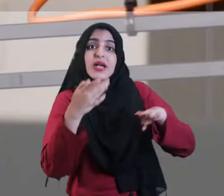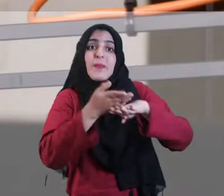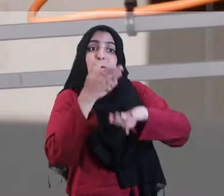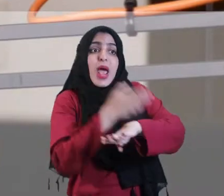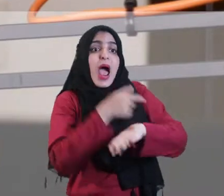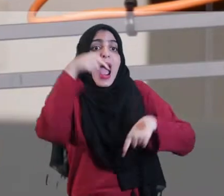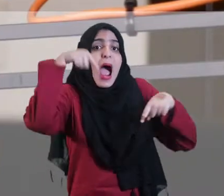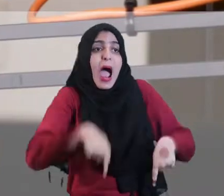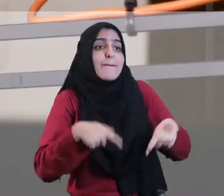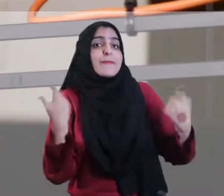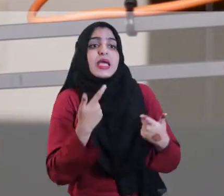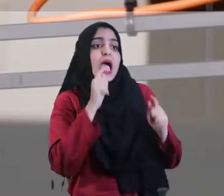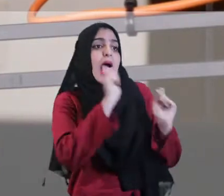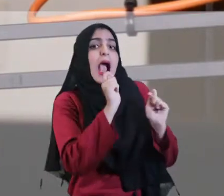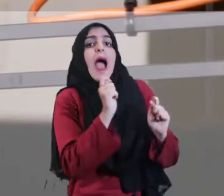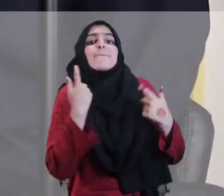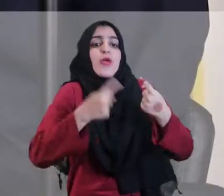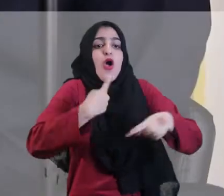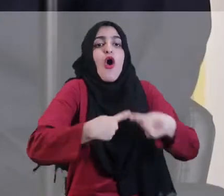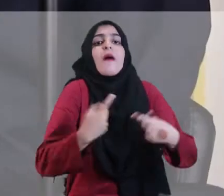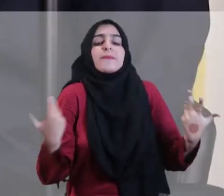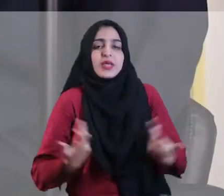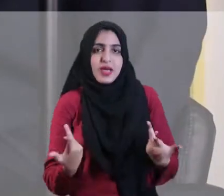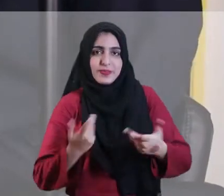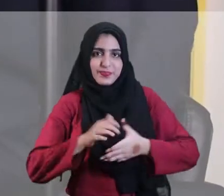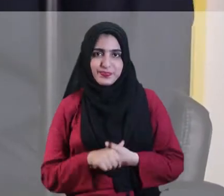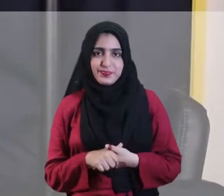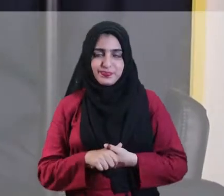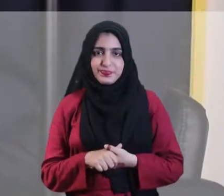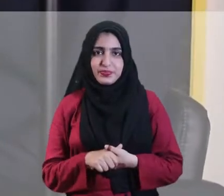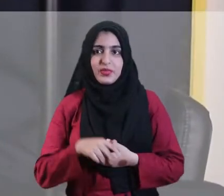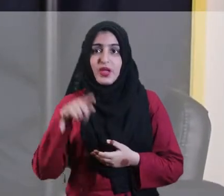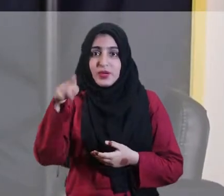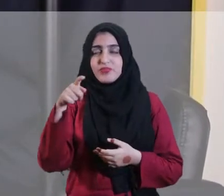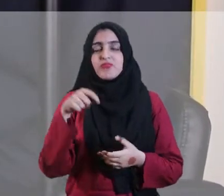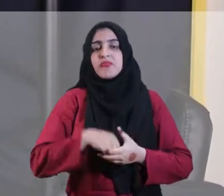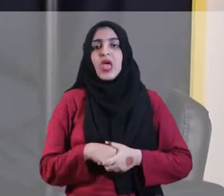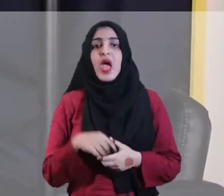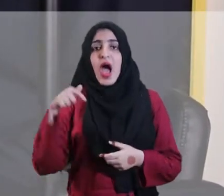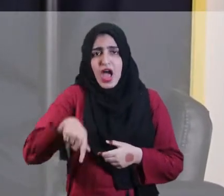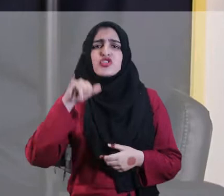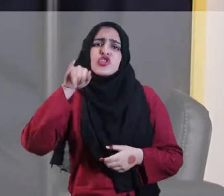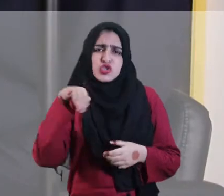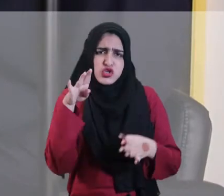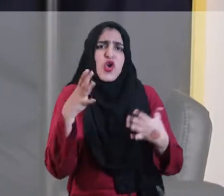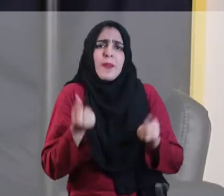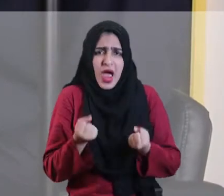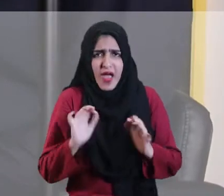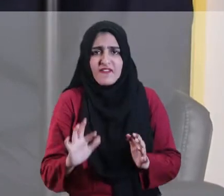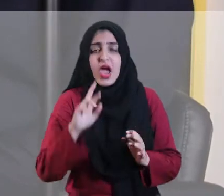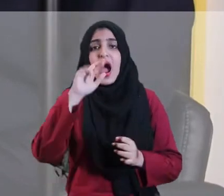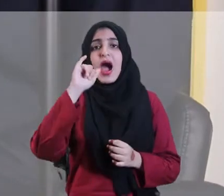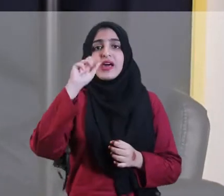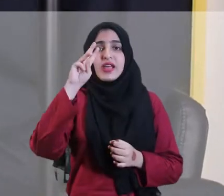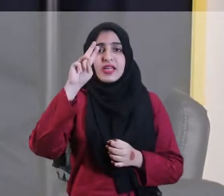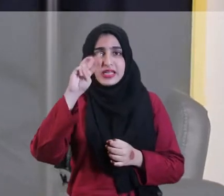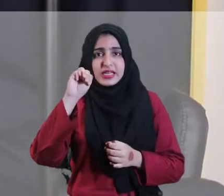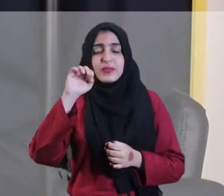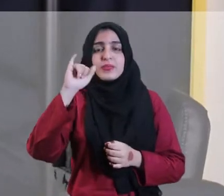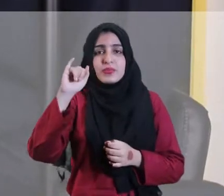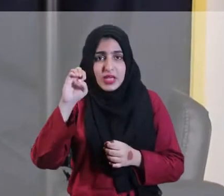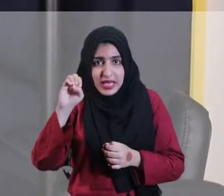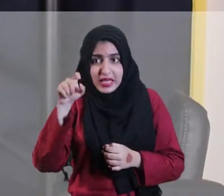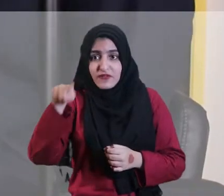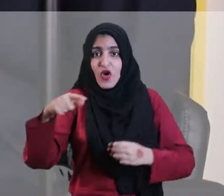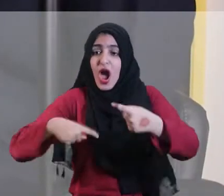क्या हो रहा है कि सलमान आजकल नौकरी गुर्जरी रही है रिम को आगे